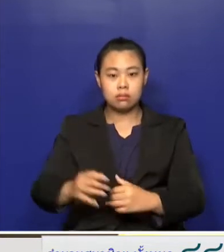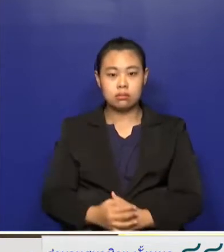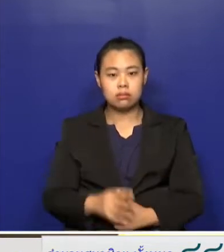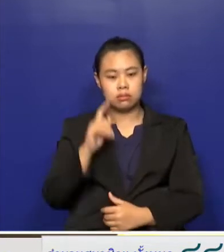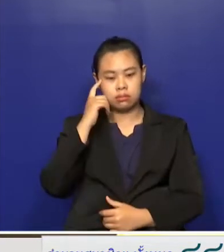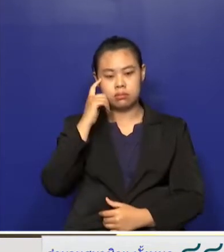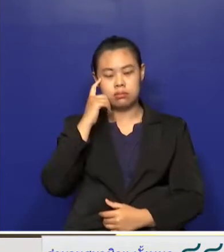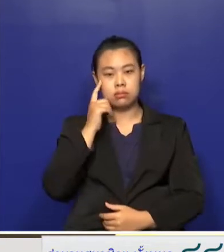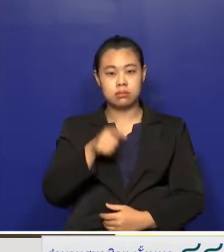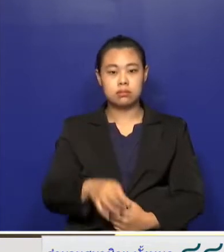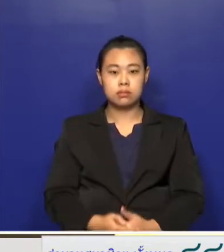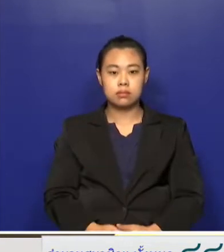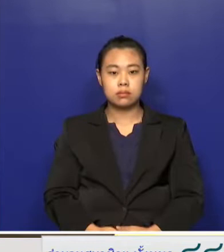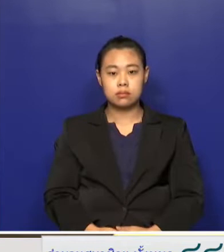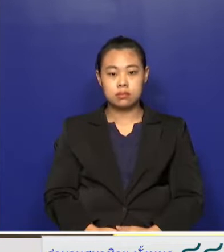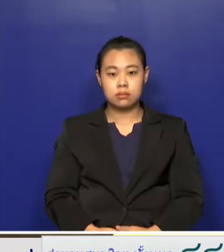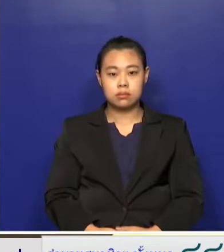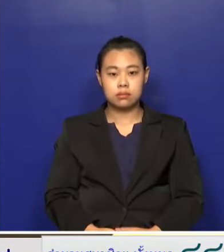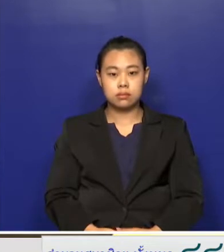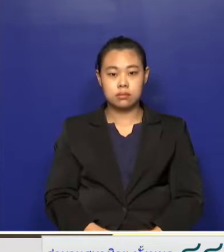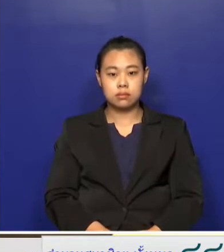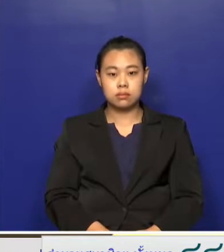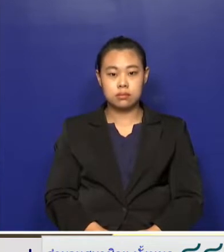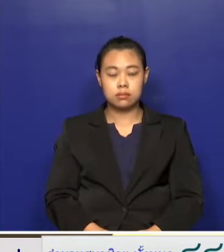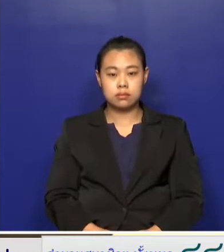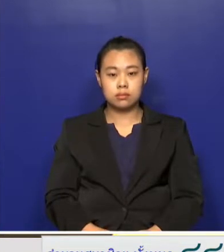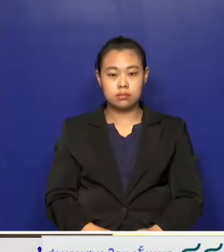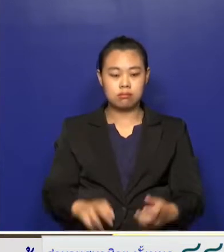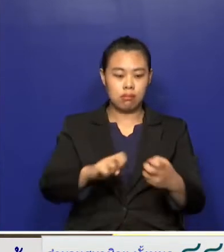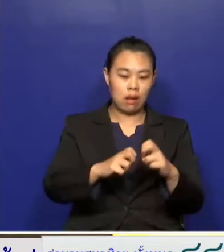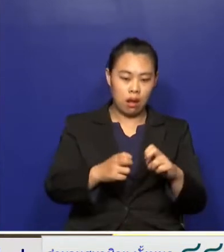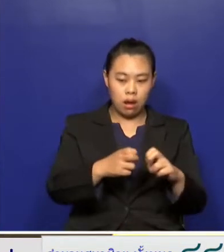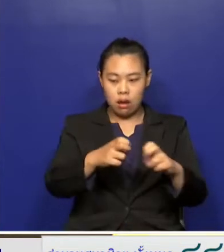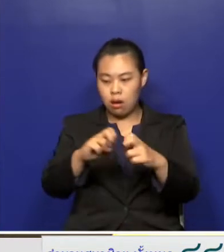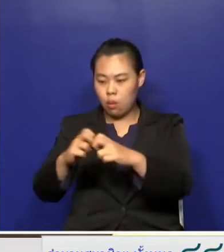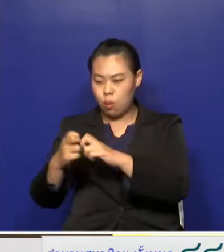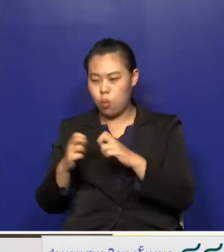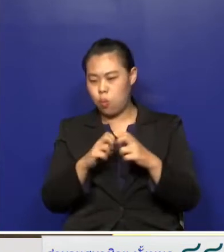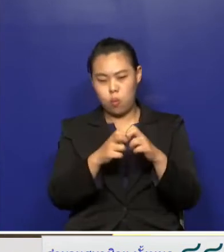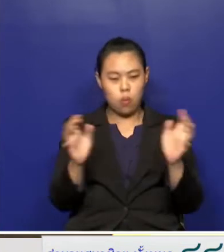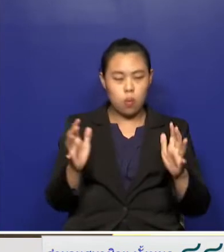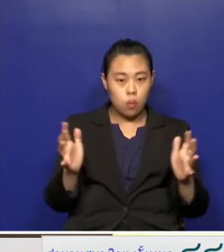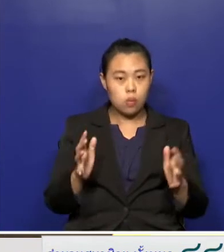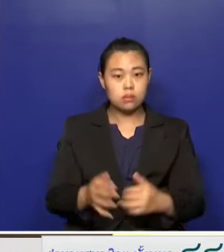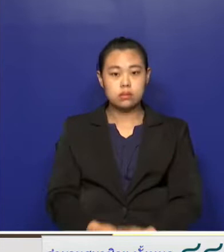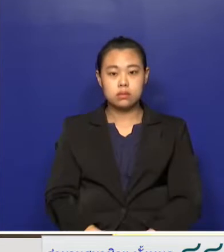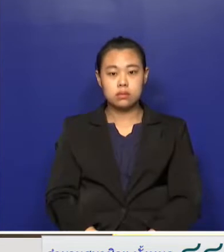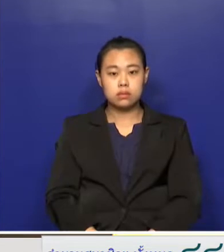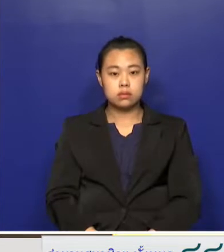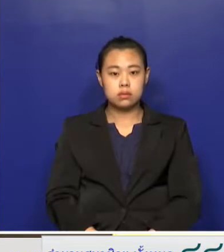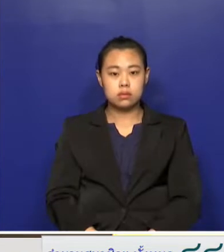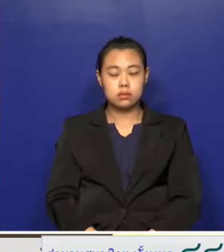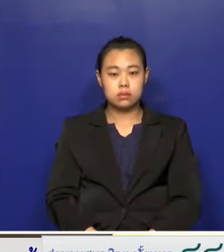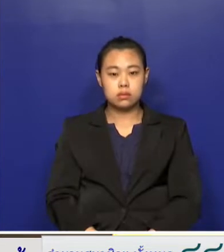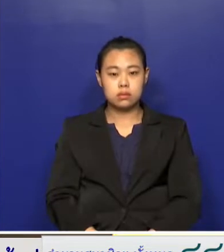ที่ไปไม่เป็นจับตรงไหนมีปัญหาในทุกที่เพราะฉะนั้นแล้วนี่